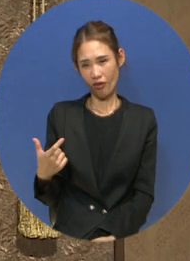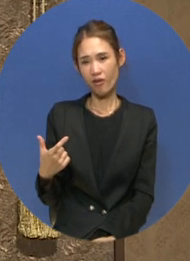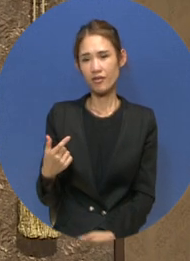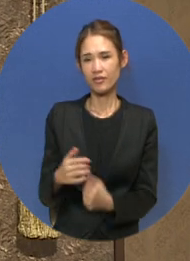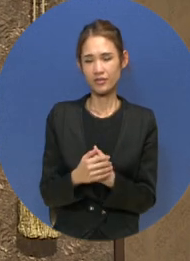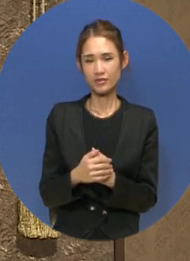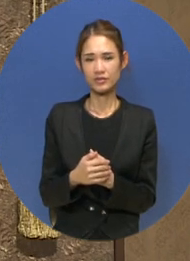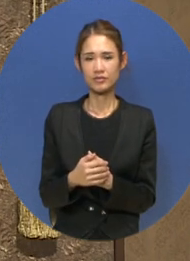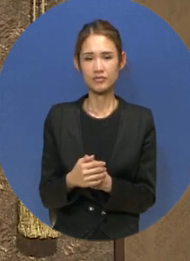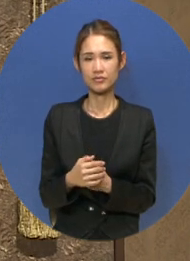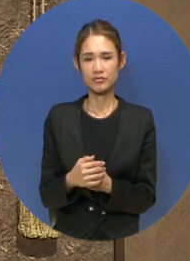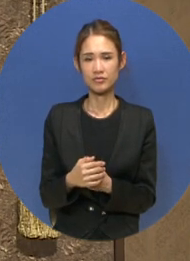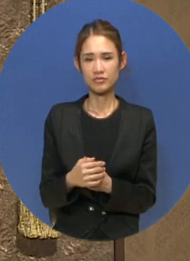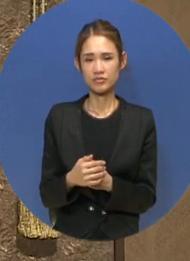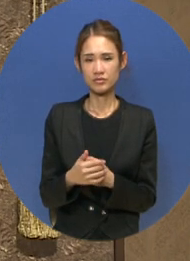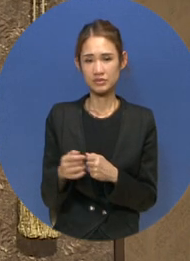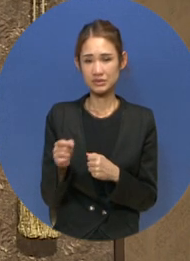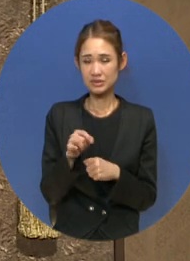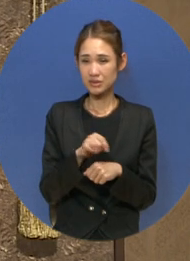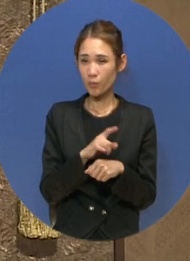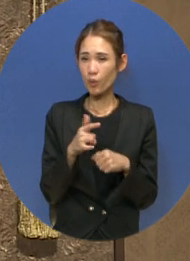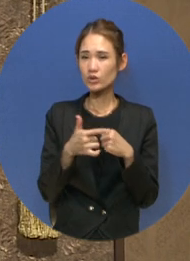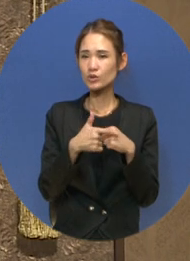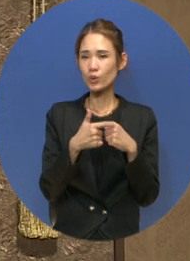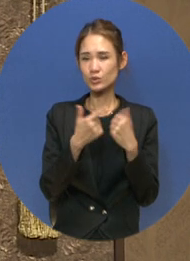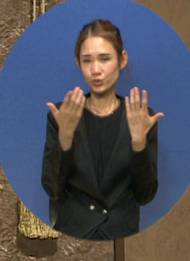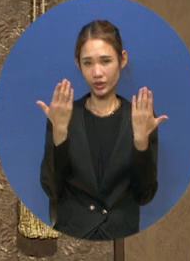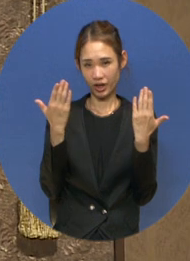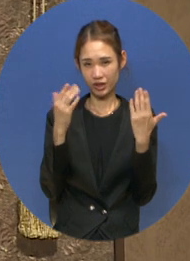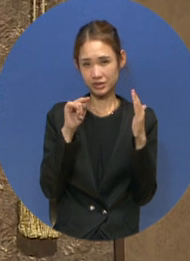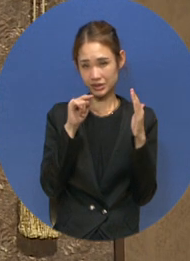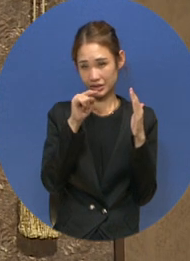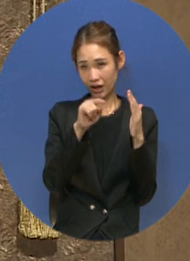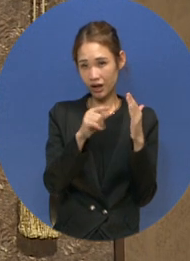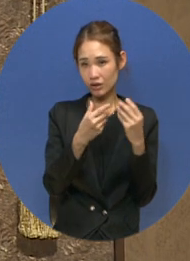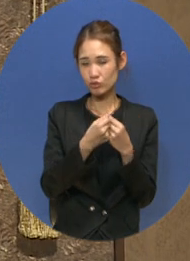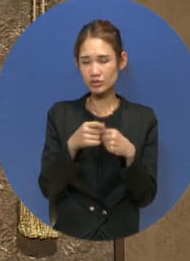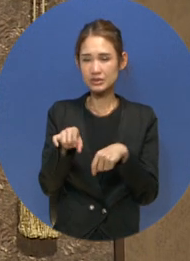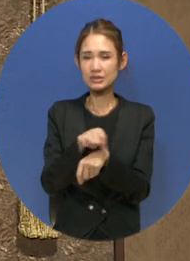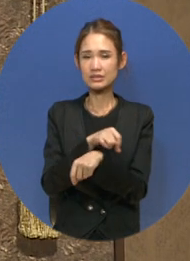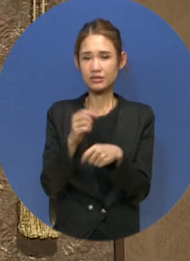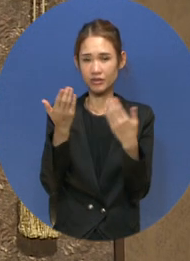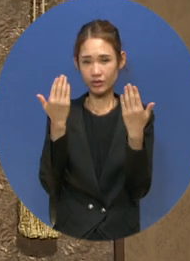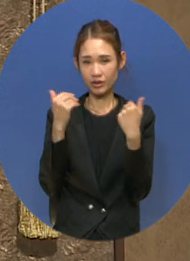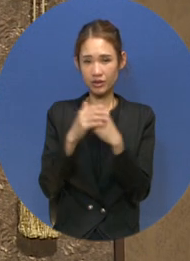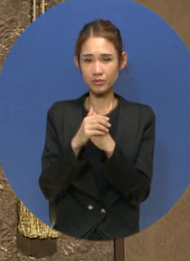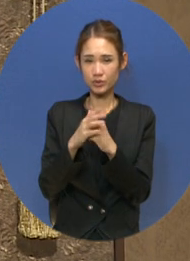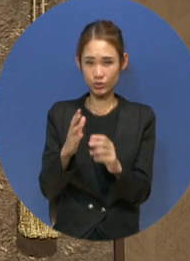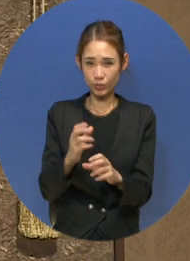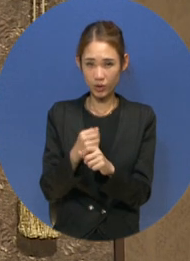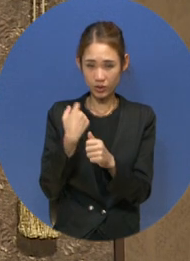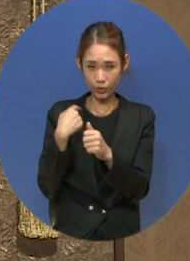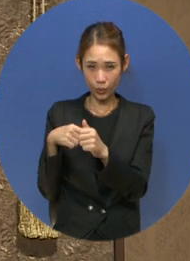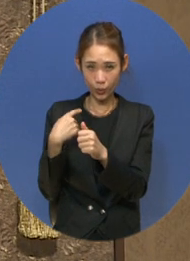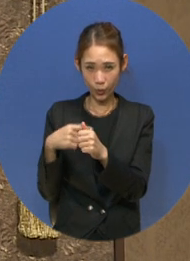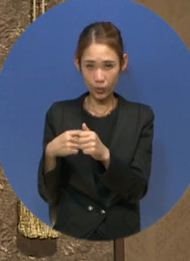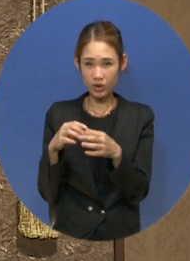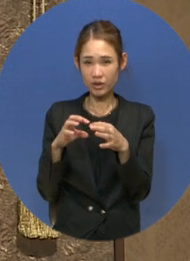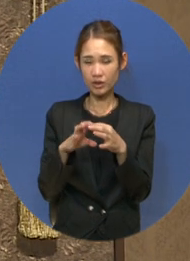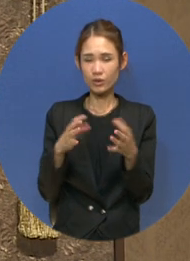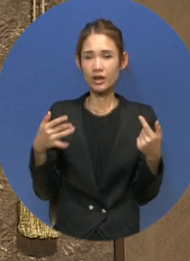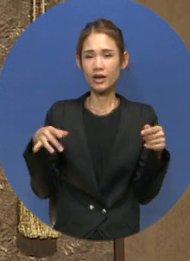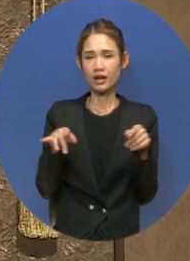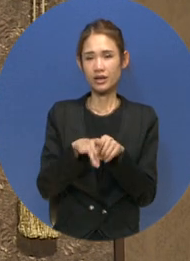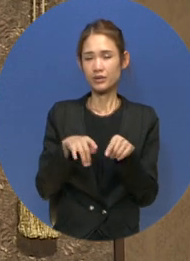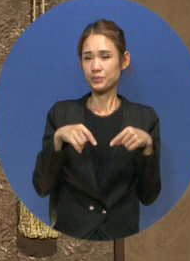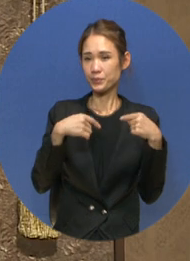생각합니다. 네, 특히 쉽지 않죠. 특히 그 뭐 이 초등학교에 들어갈 경우에 특수학교나 아니면 그 통합 교육을 하는